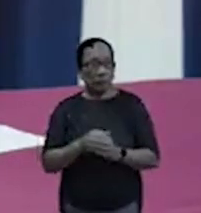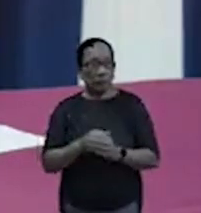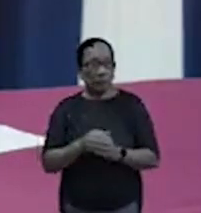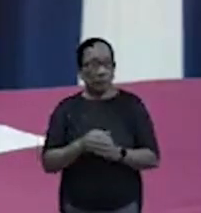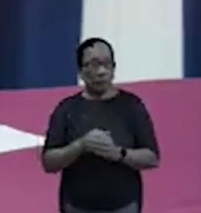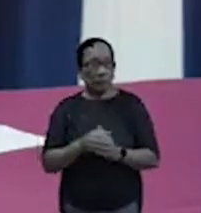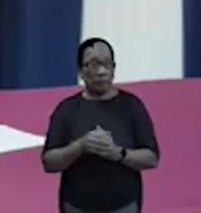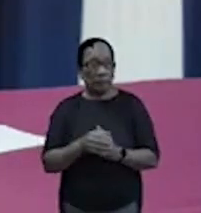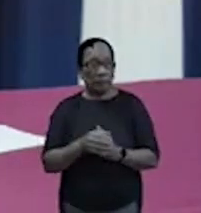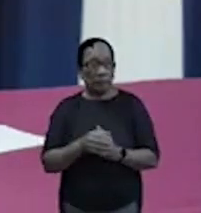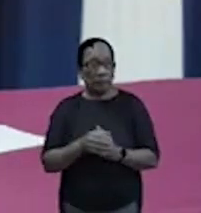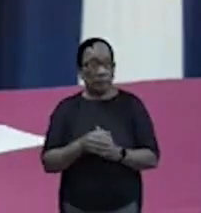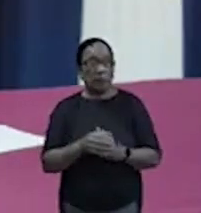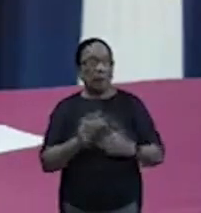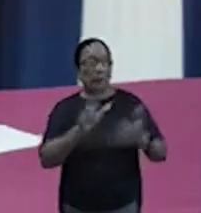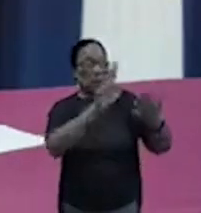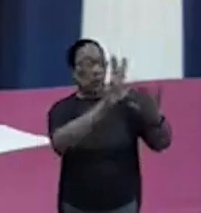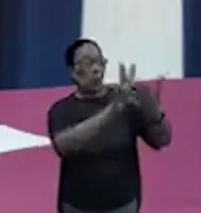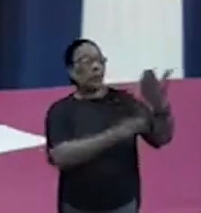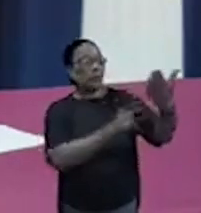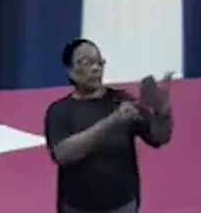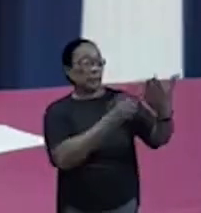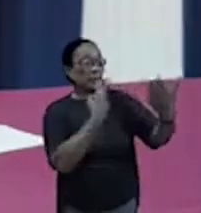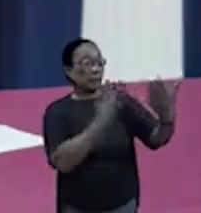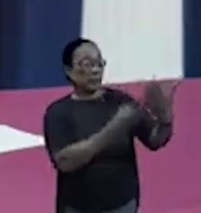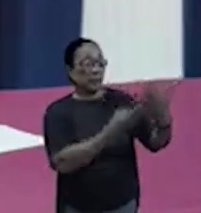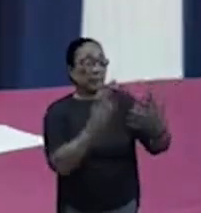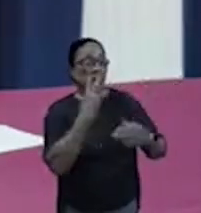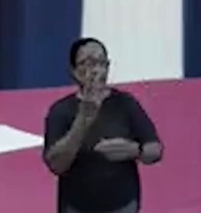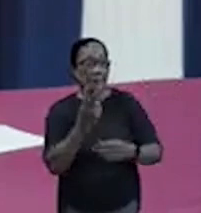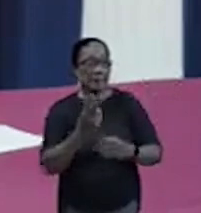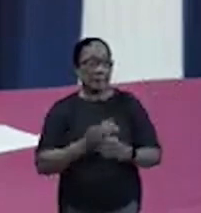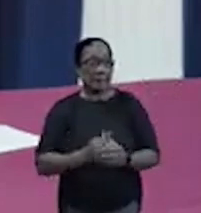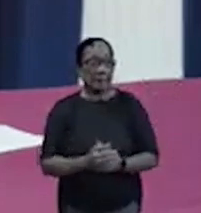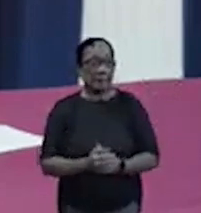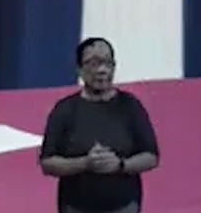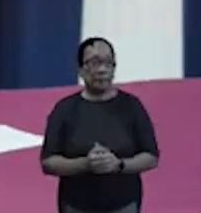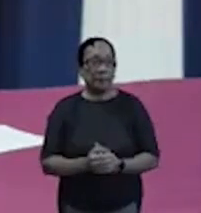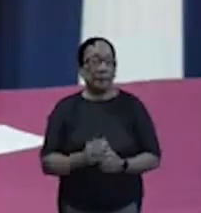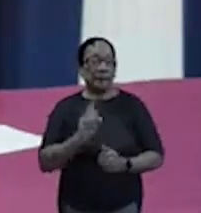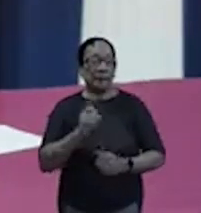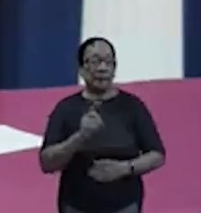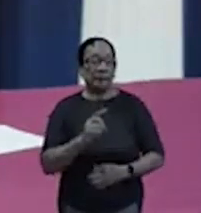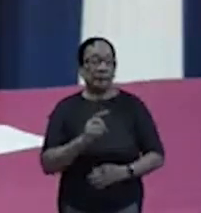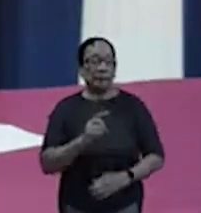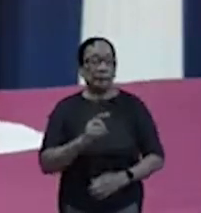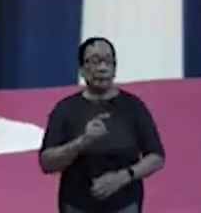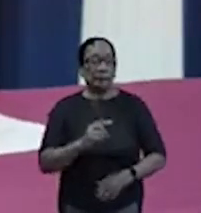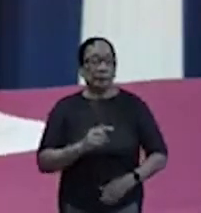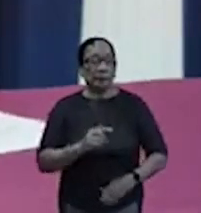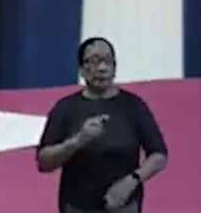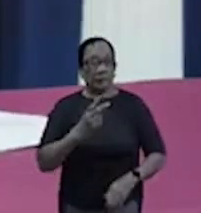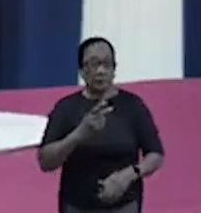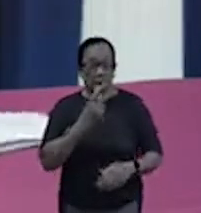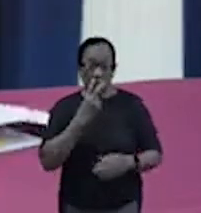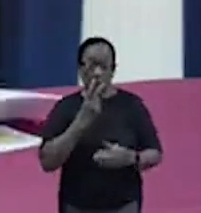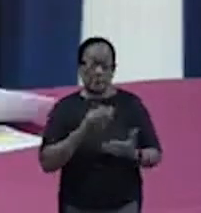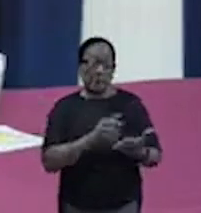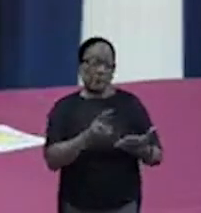die website gaat bekijken, dan gaat u meteen zien dat, en gaat wijzen,